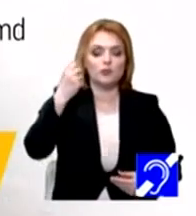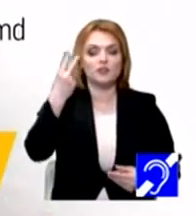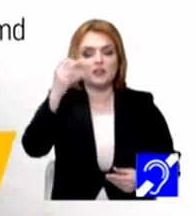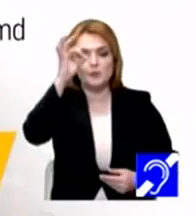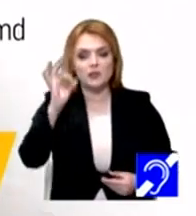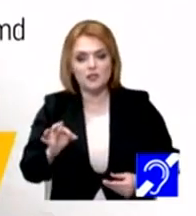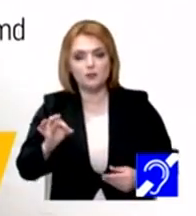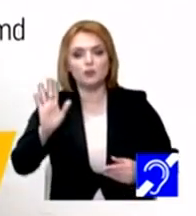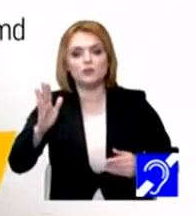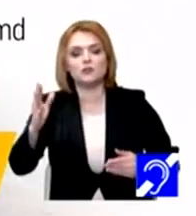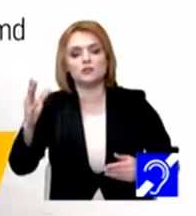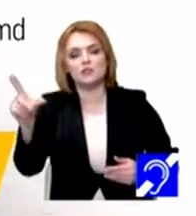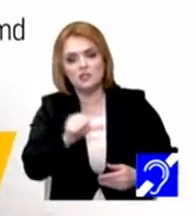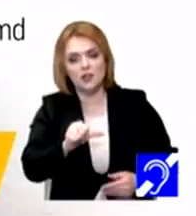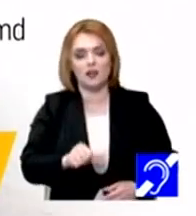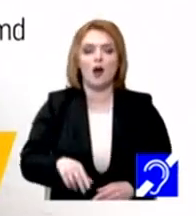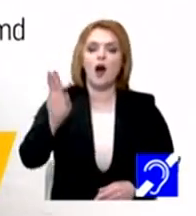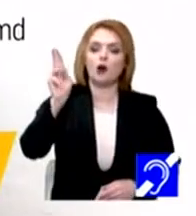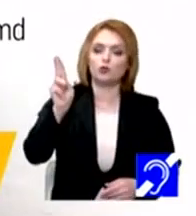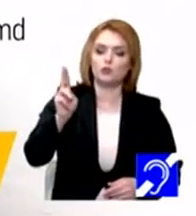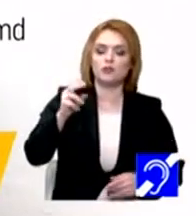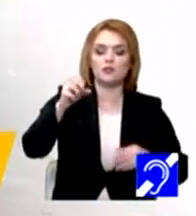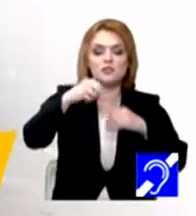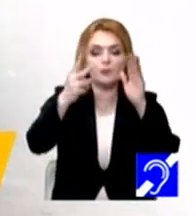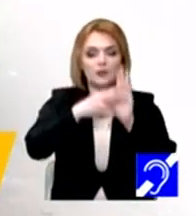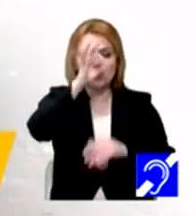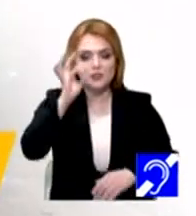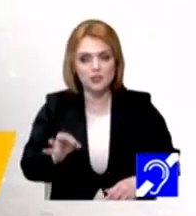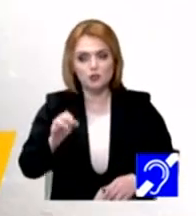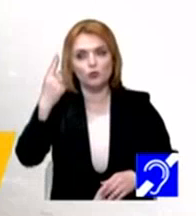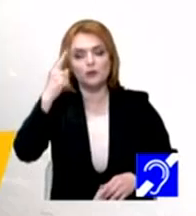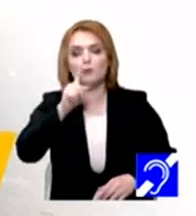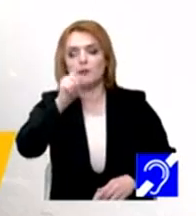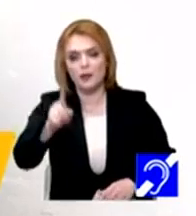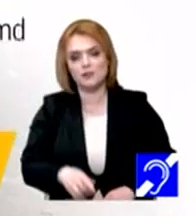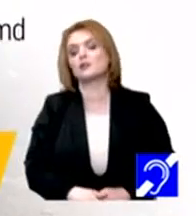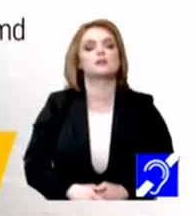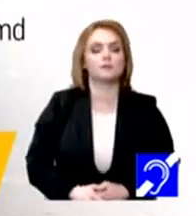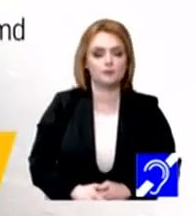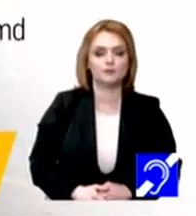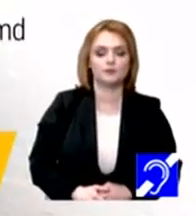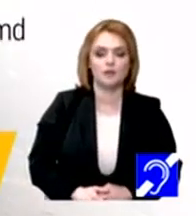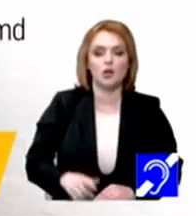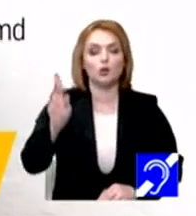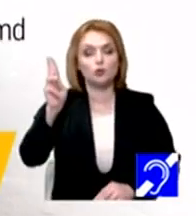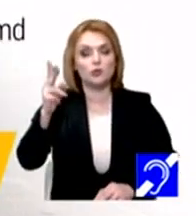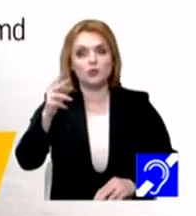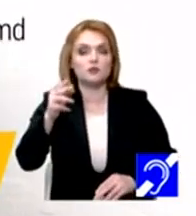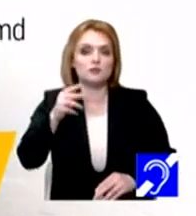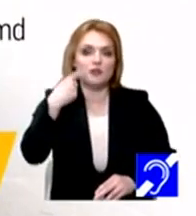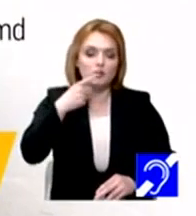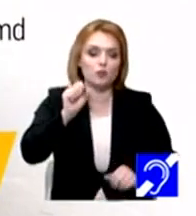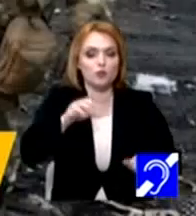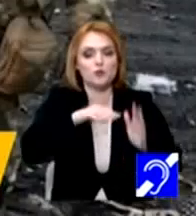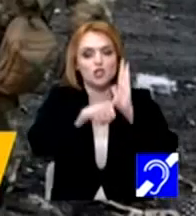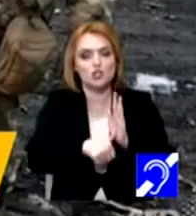iar 22% dintre respondenți presupun că acesta va dura mai mult de jumătate de an. Sondajul arată